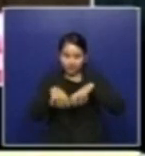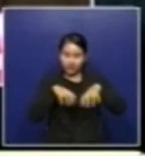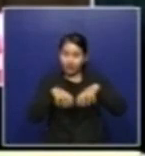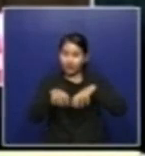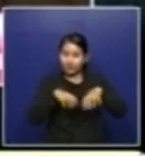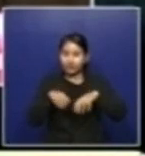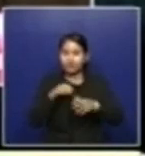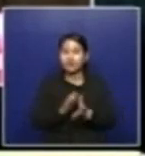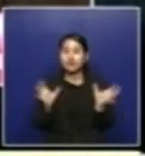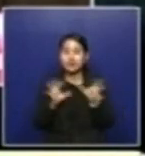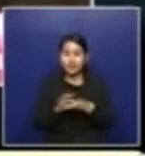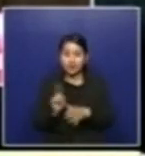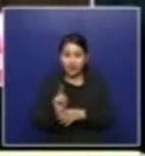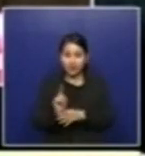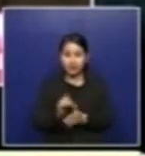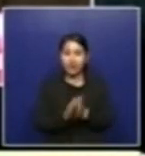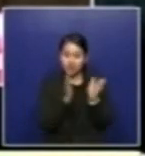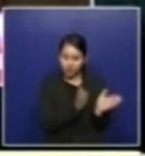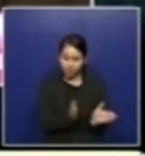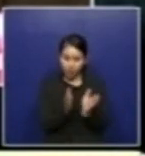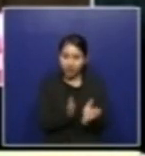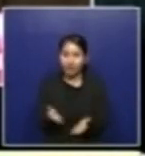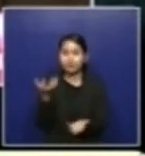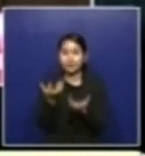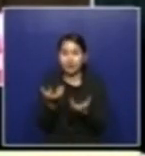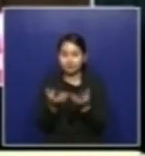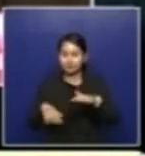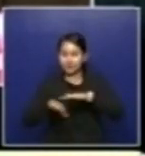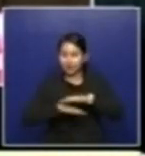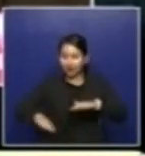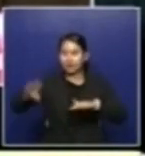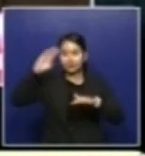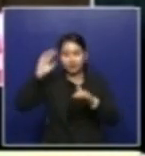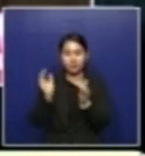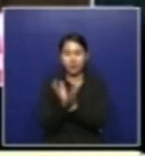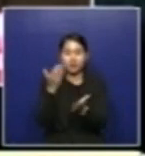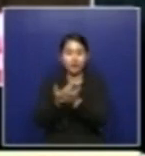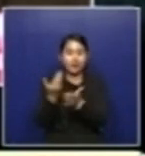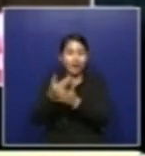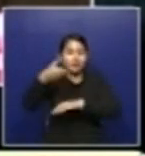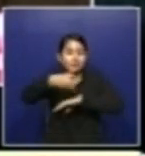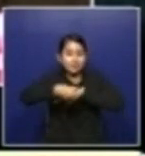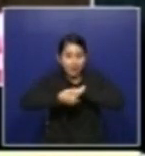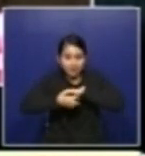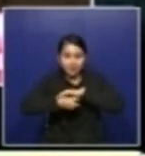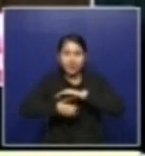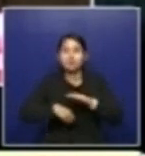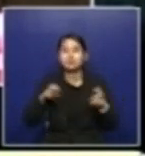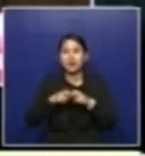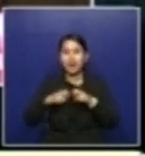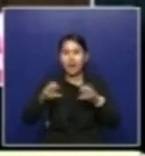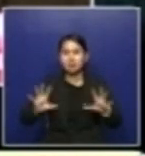กับกระบวนการยุติธรรมเบื้องต้นเกี่ยวกับตำรวจเกี่ยวกับเรื่องสวยเกี่ยวกับเรื่องบอลการพนันให้หมดไปจากประเทศไท